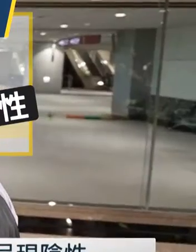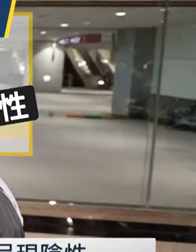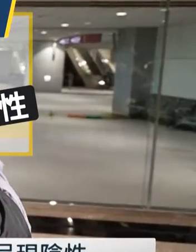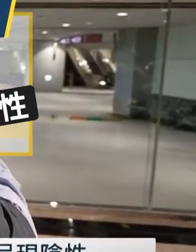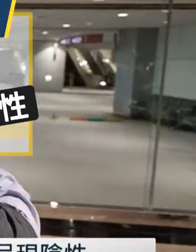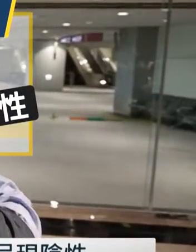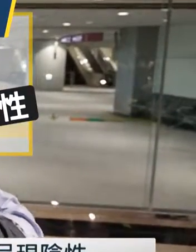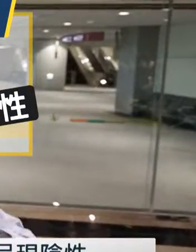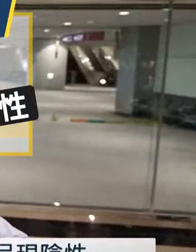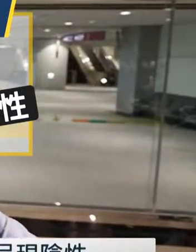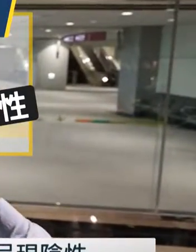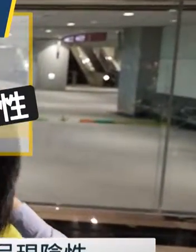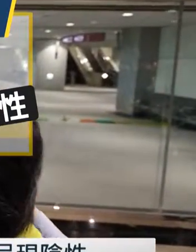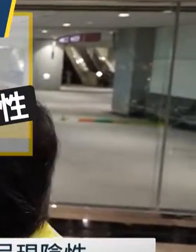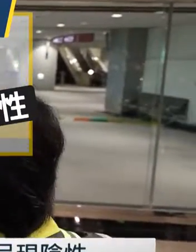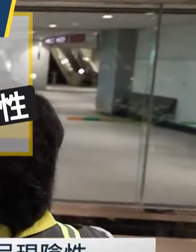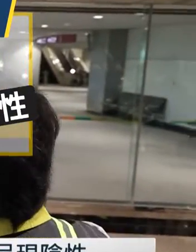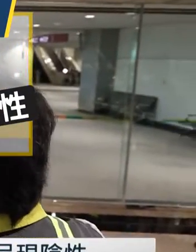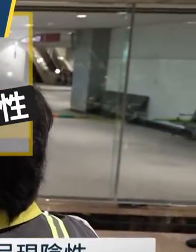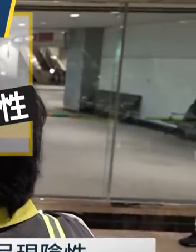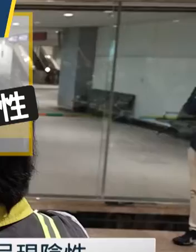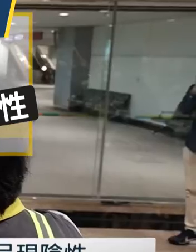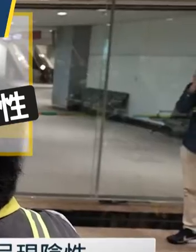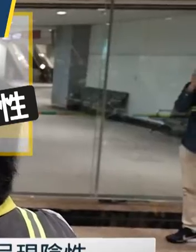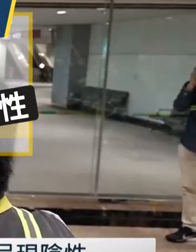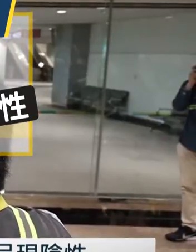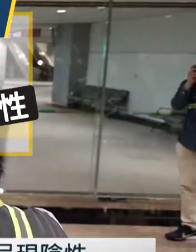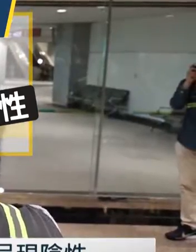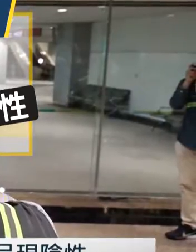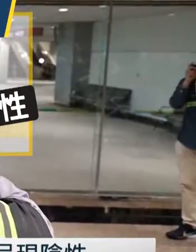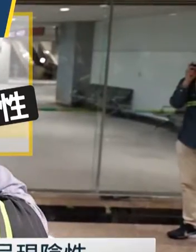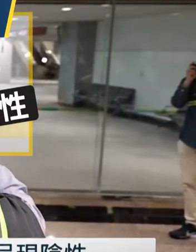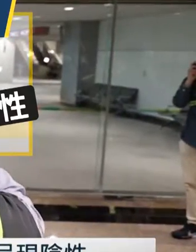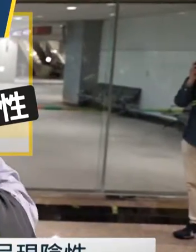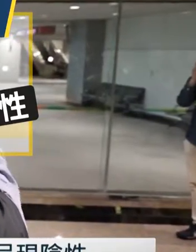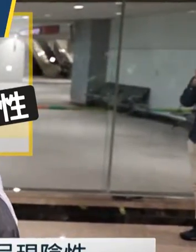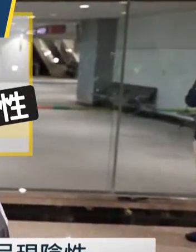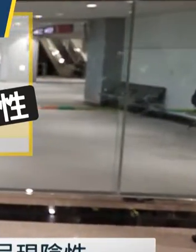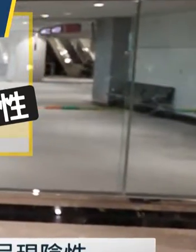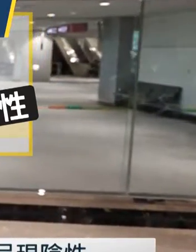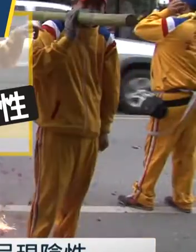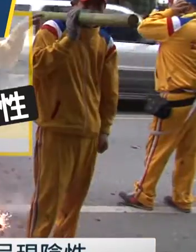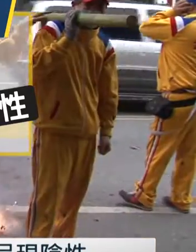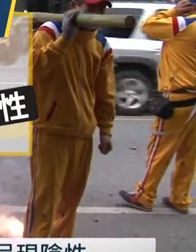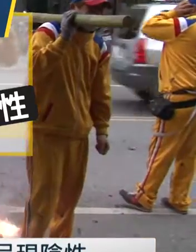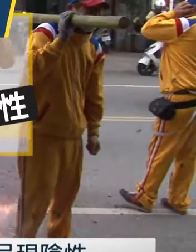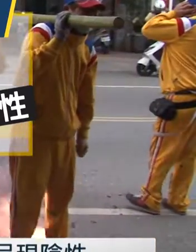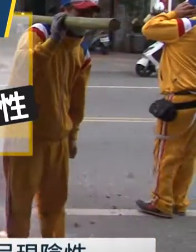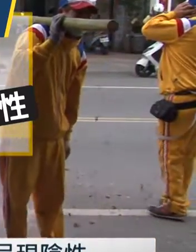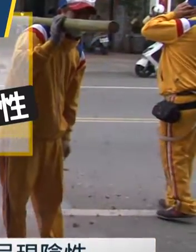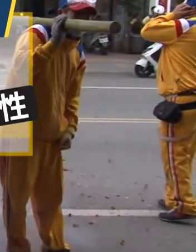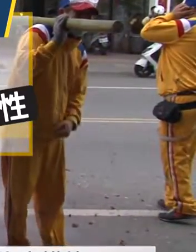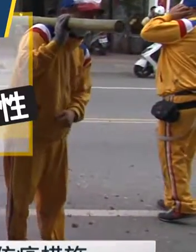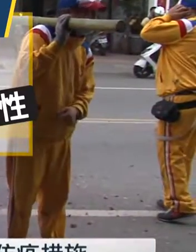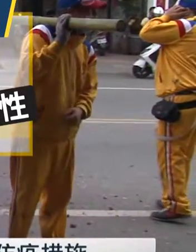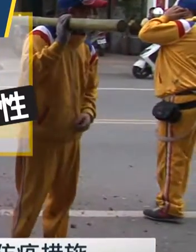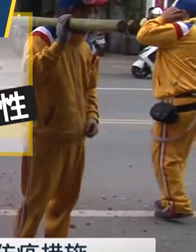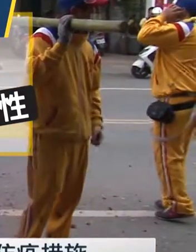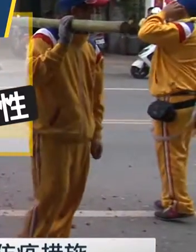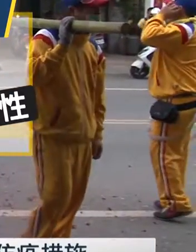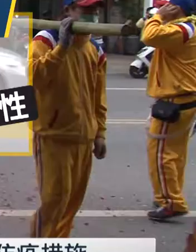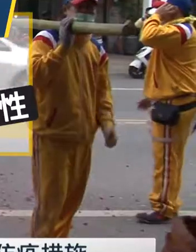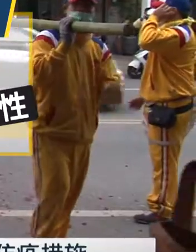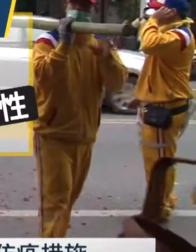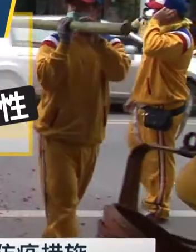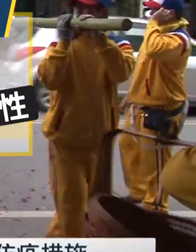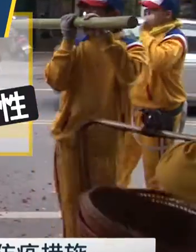人框列为居家隔离，现阶段采检结果都呈现阴性。为了不让社区疫情扩大，因此指